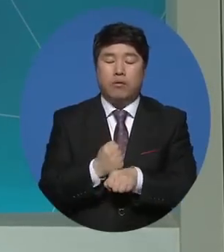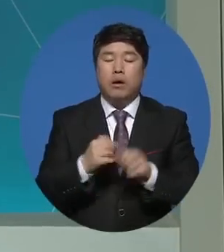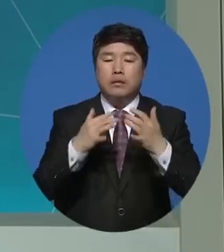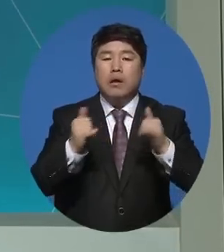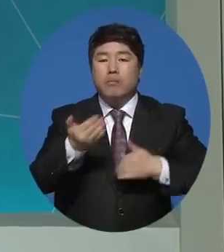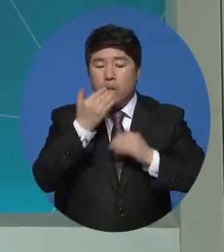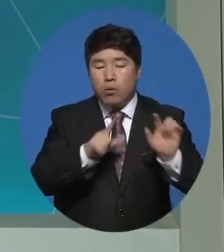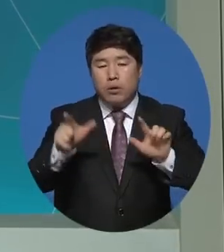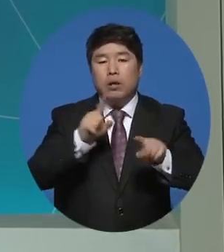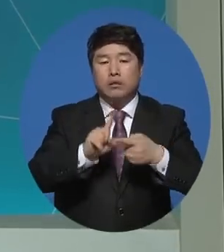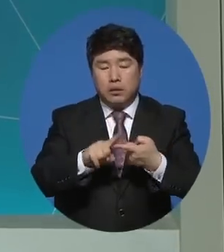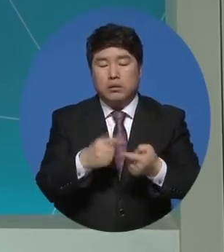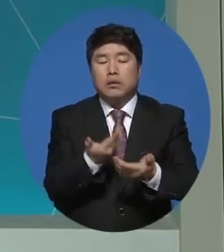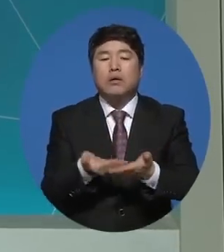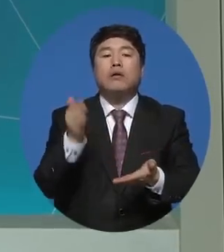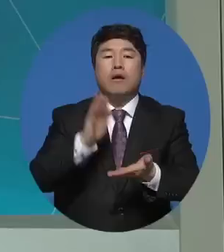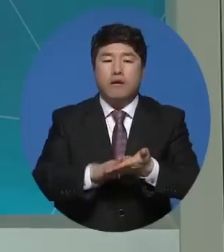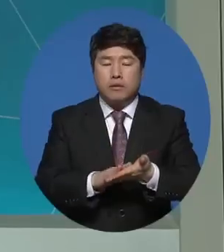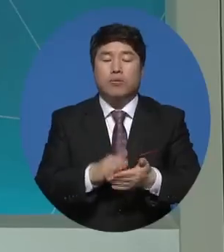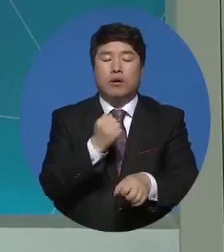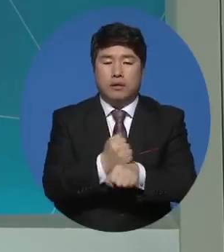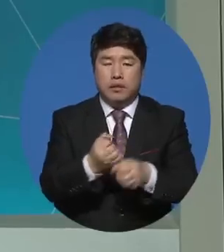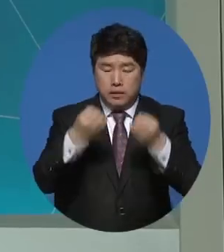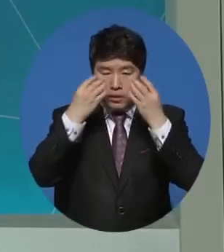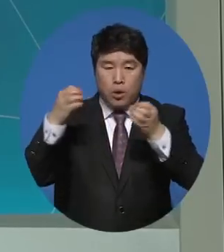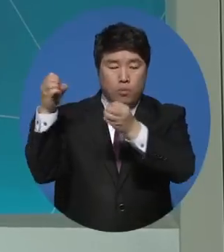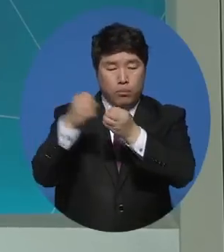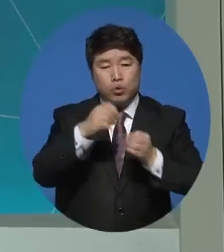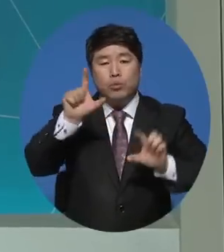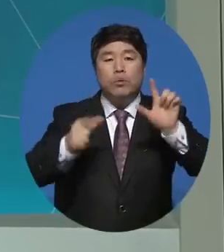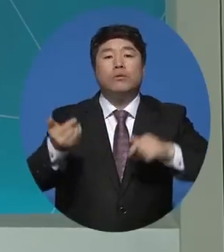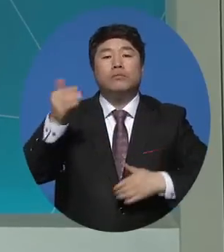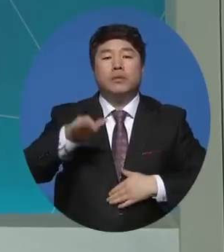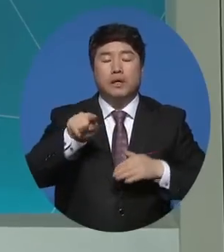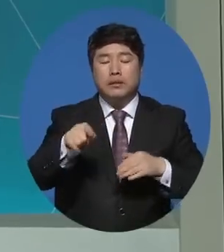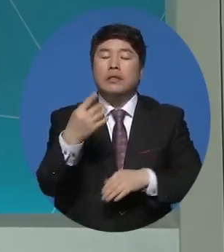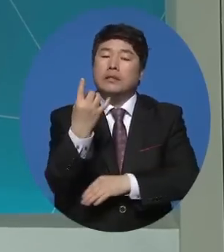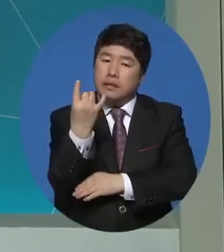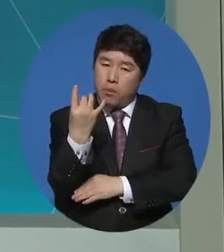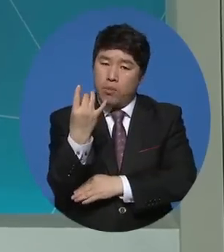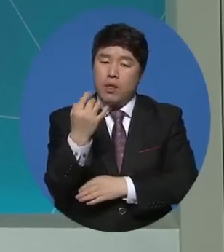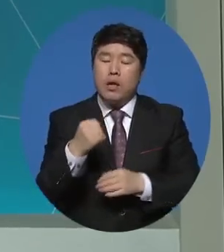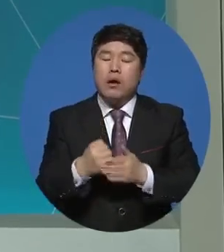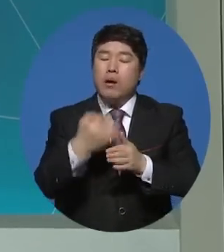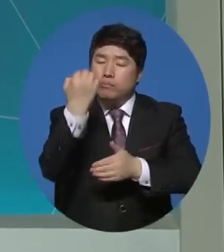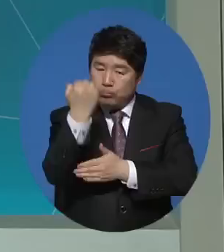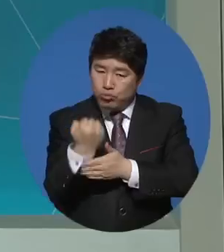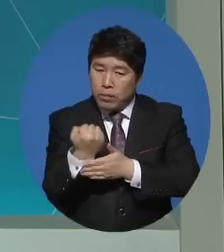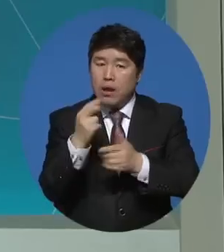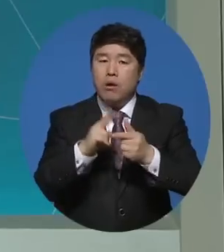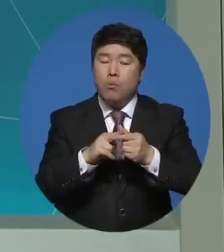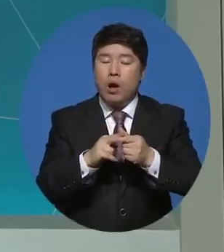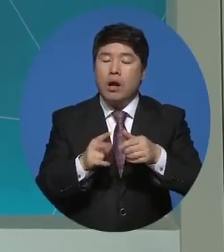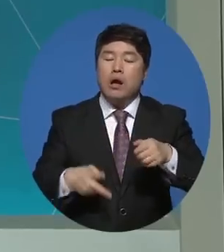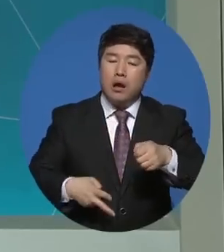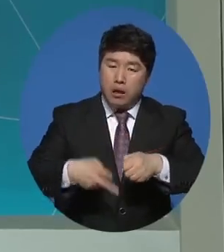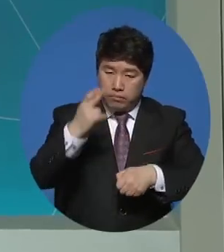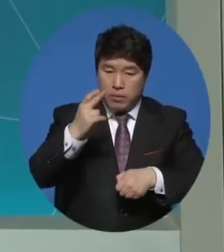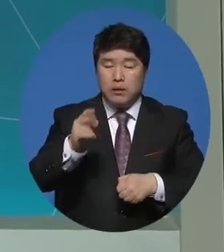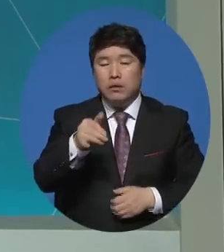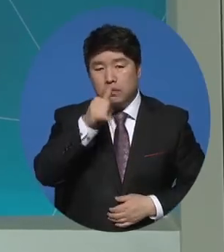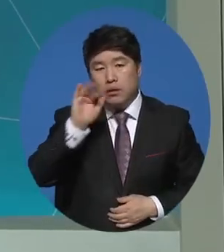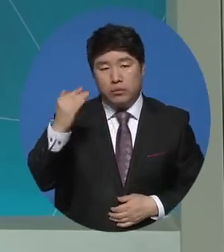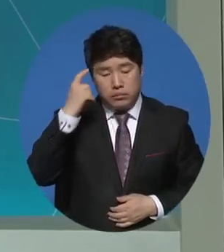문제는 개혁적으로 하겠다는게 그게 새로운 보수의 모습인데 그 기본은 부패와 절연이 돼야 된다고